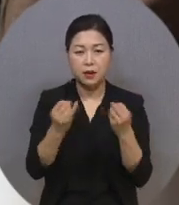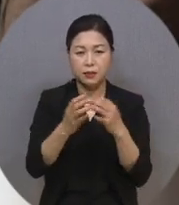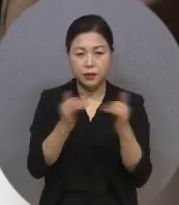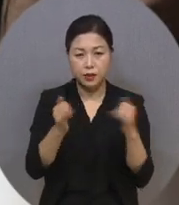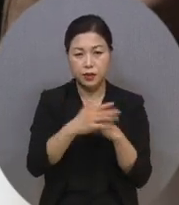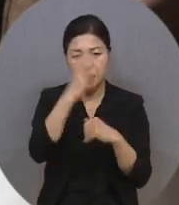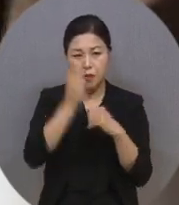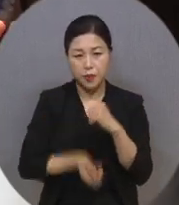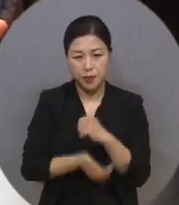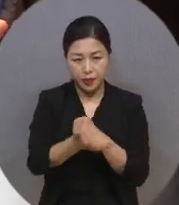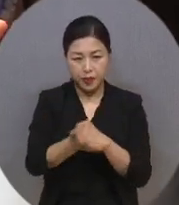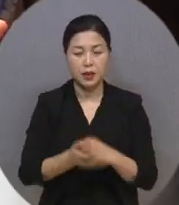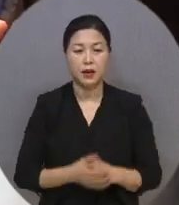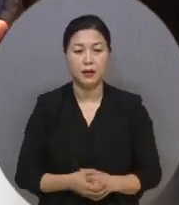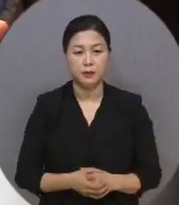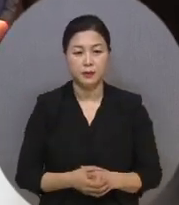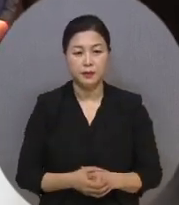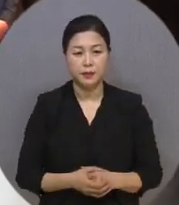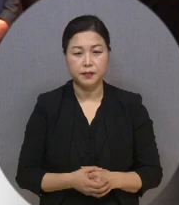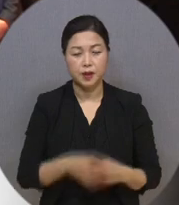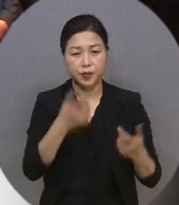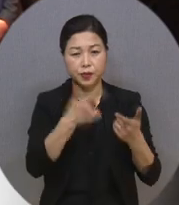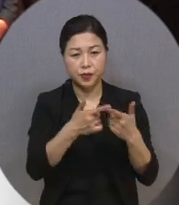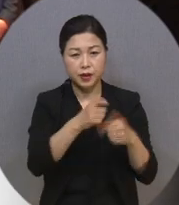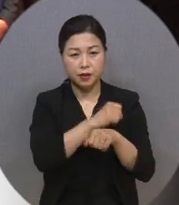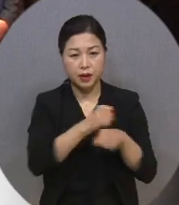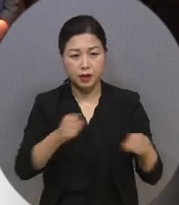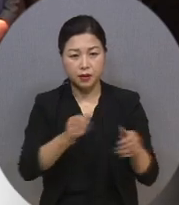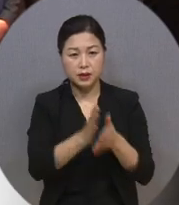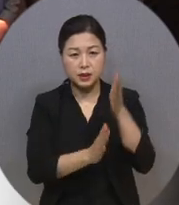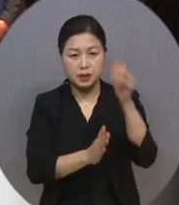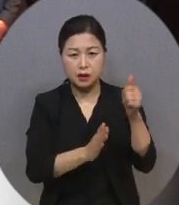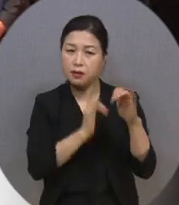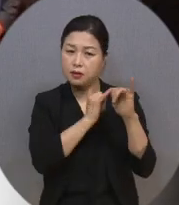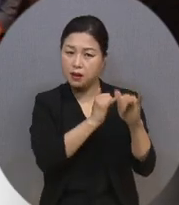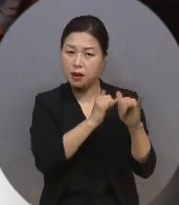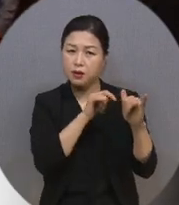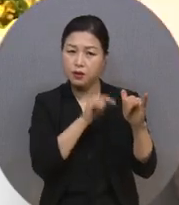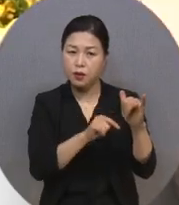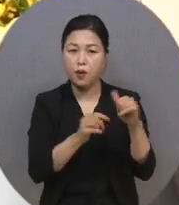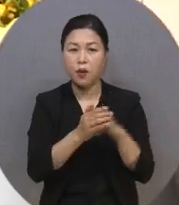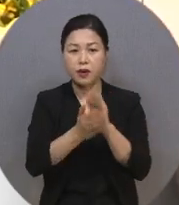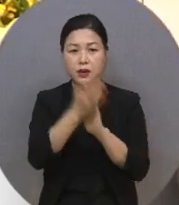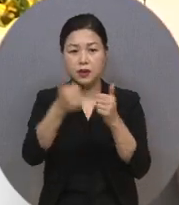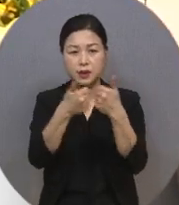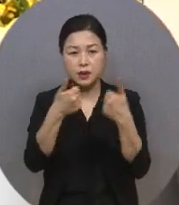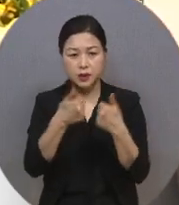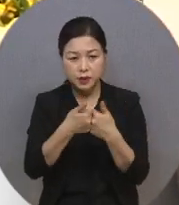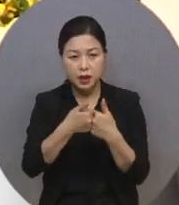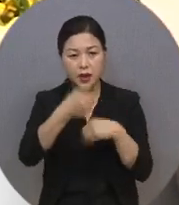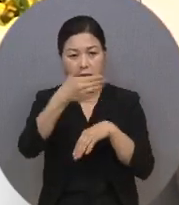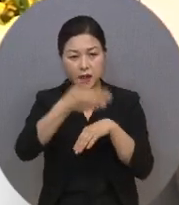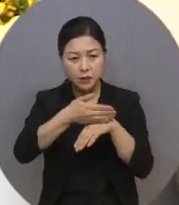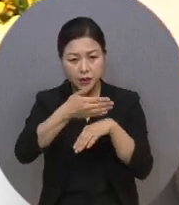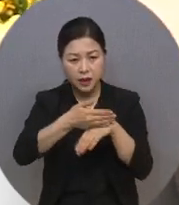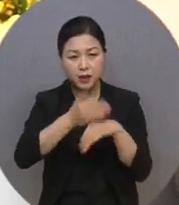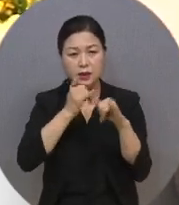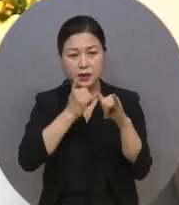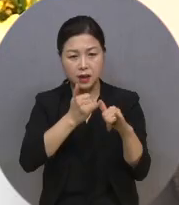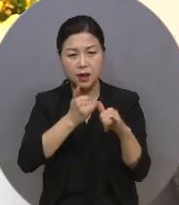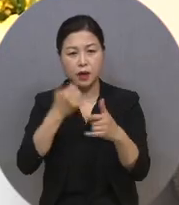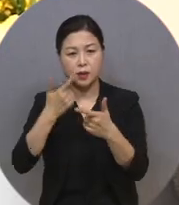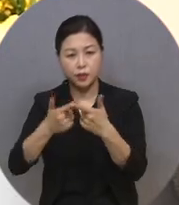되었습니다. 그 밖에도 부산광역시장 표창장을 비롯한 시의회 의장 감사장, 부산시